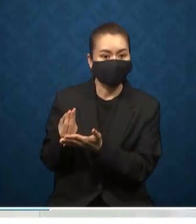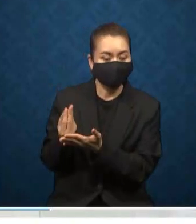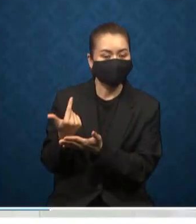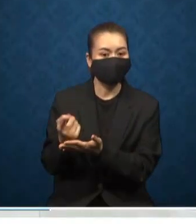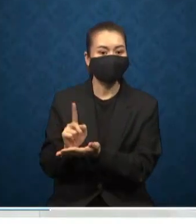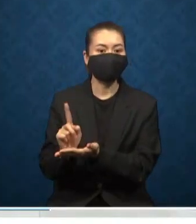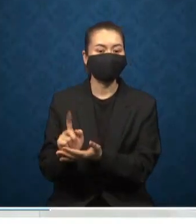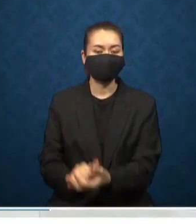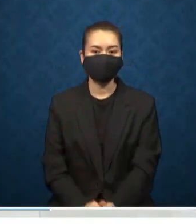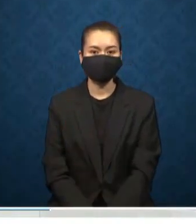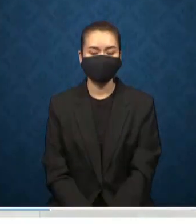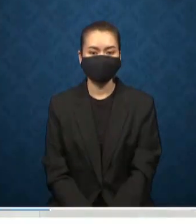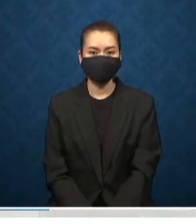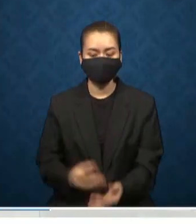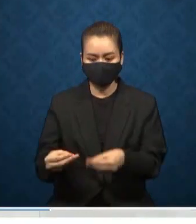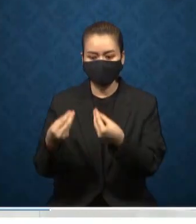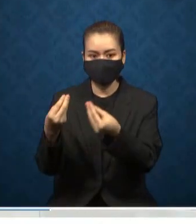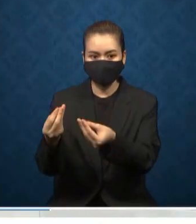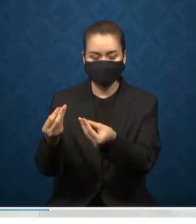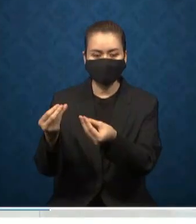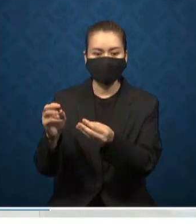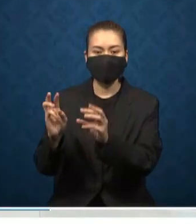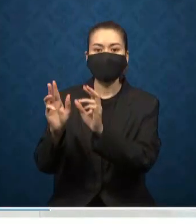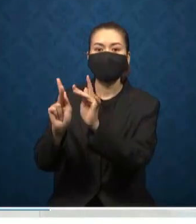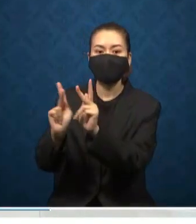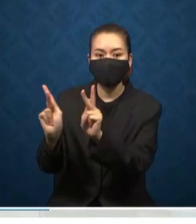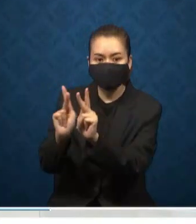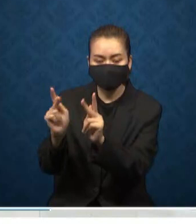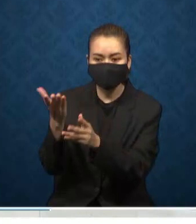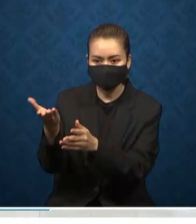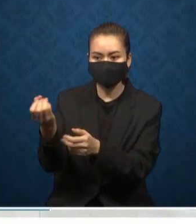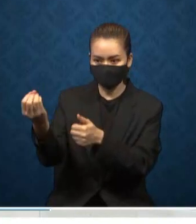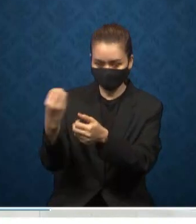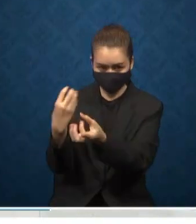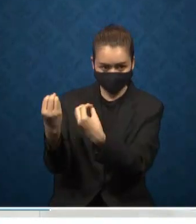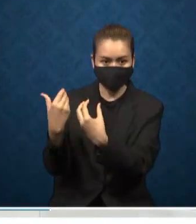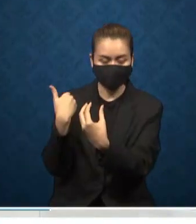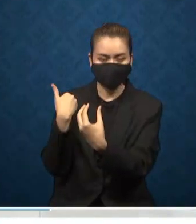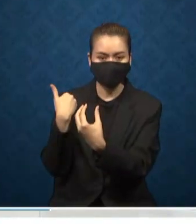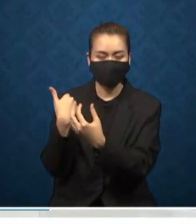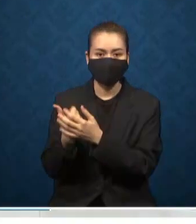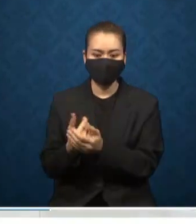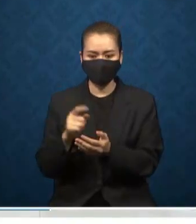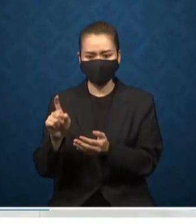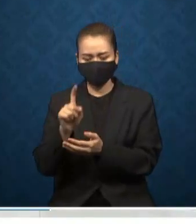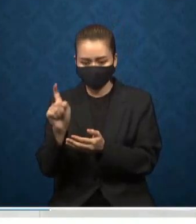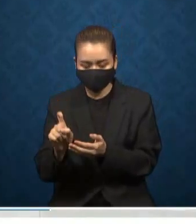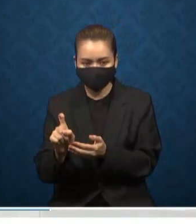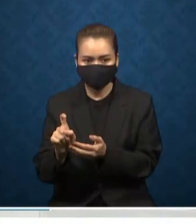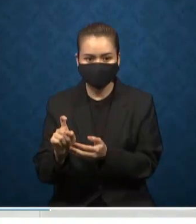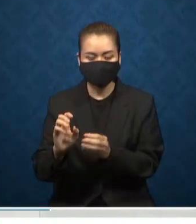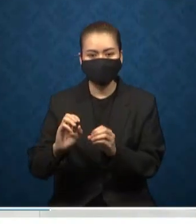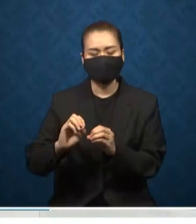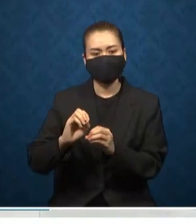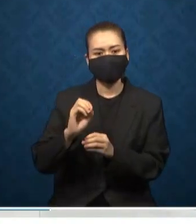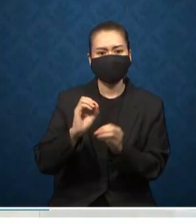จะให้กรรมธิการทำให้สำนักกฤษฎีกาซึ่งเป็นกรรมธิการของเรานั้นได้ชี้แจงว่ามีการตีความอย่างไรว่าซึ่งได้รวมคำว่ากาก